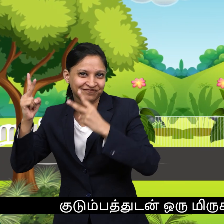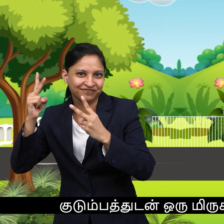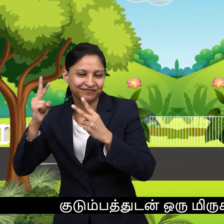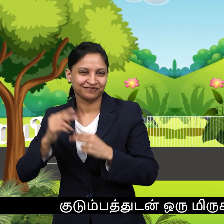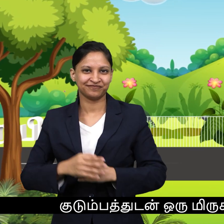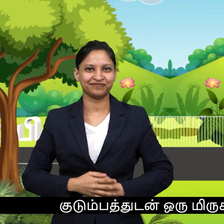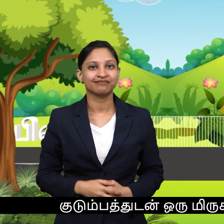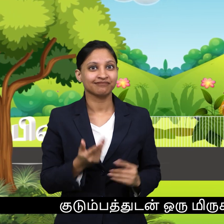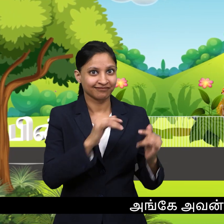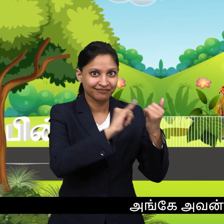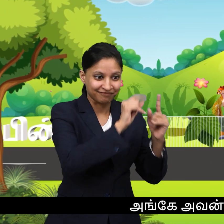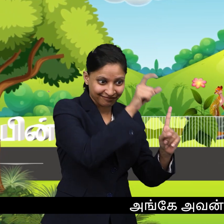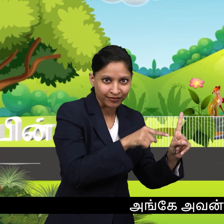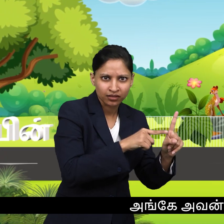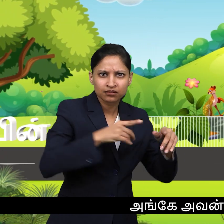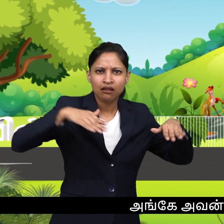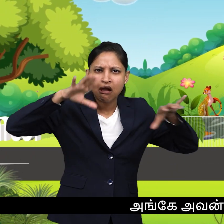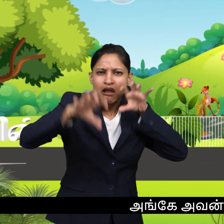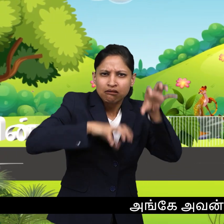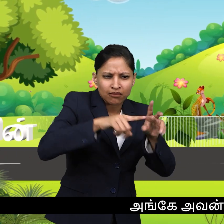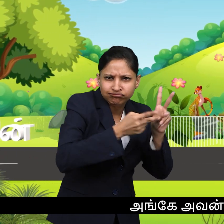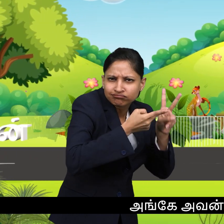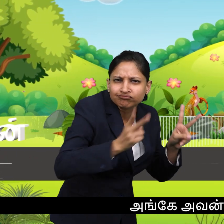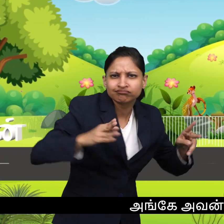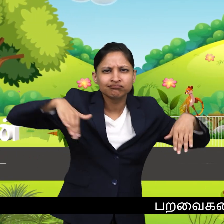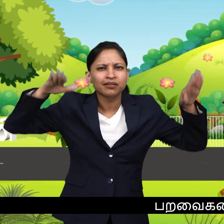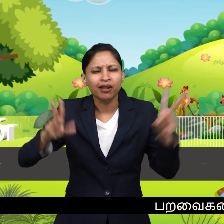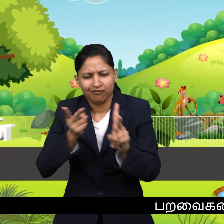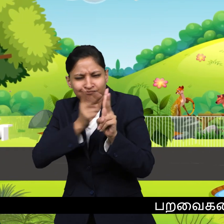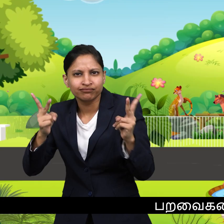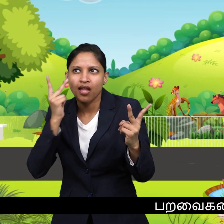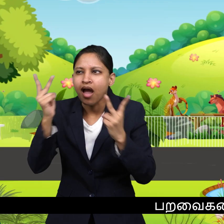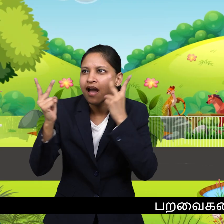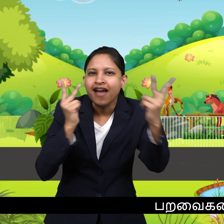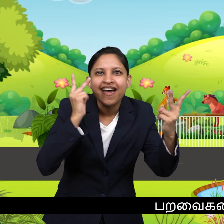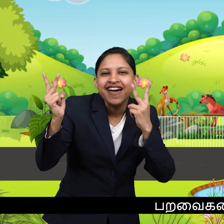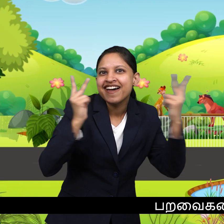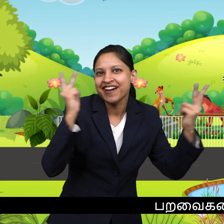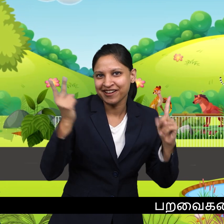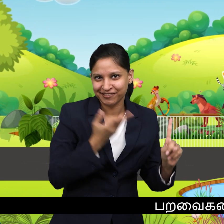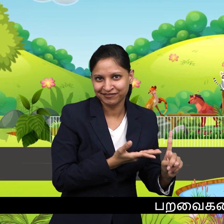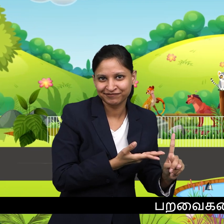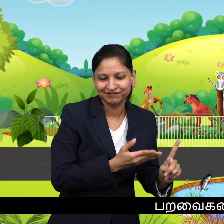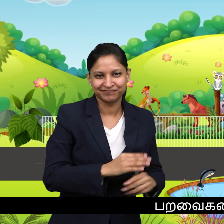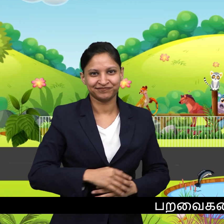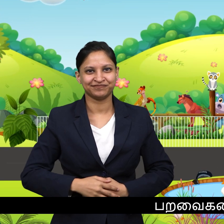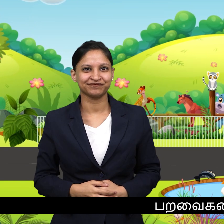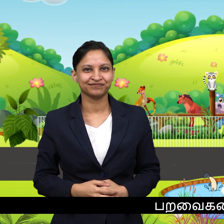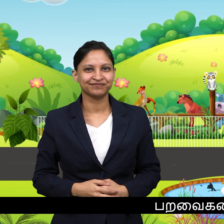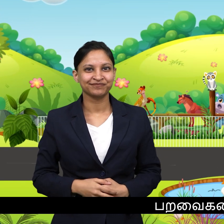சென்றான். அங்கே அவன் பல விலங்குகளையும் பறவைகளையும் பார்த்தான்.